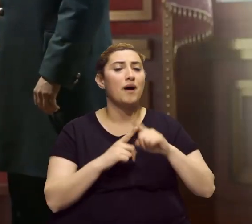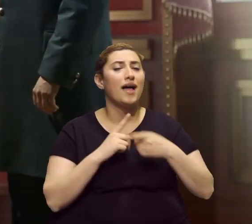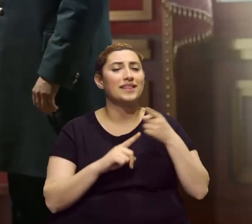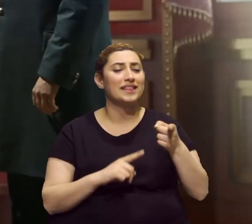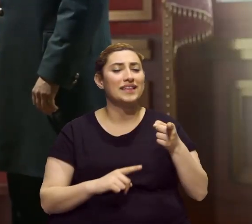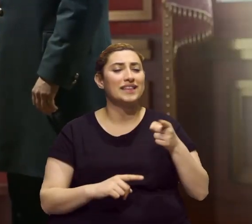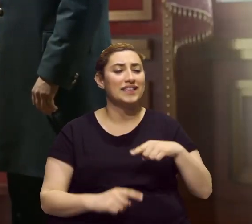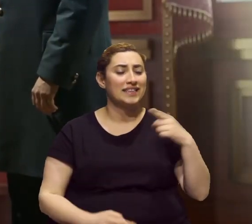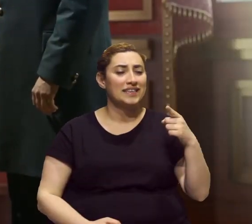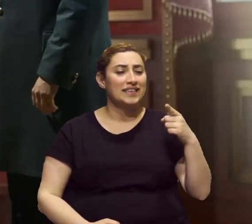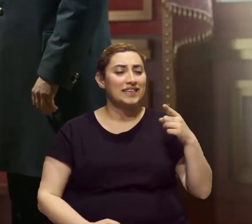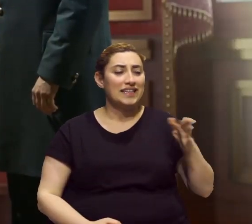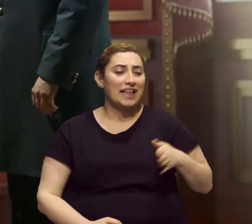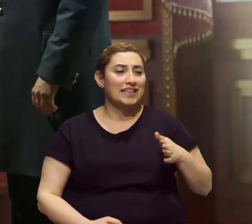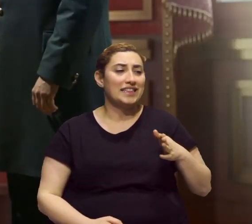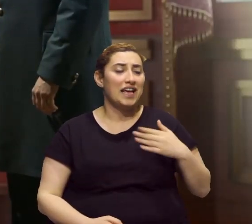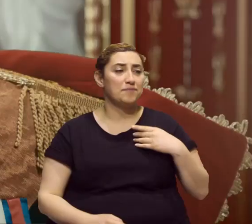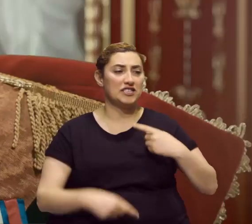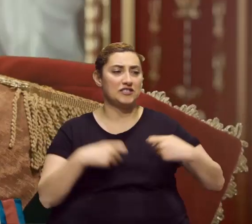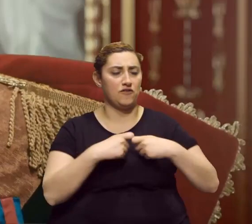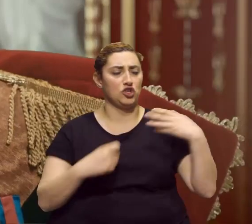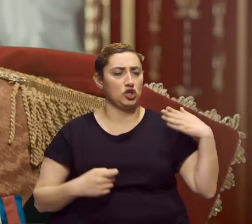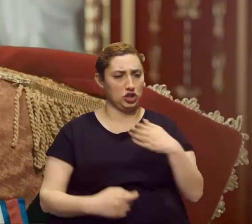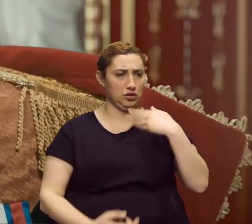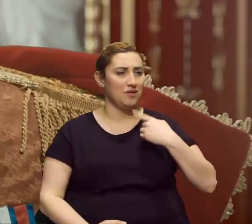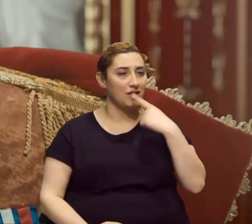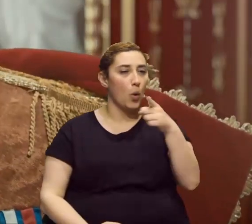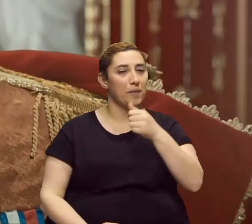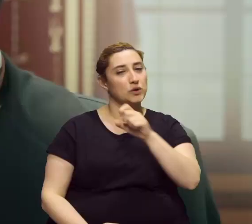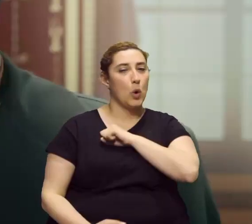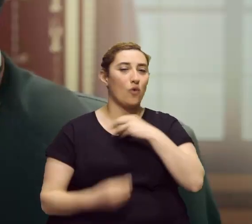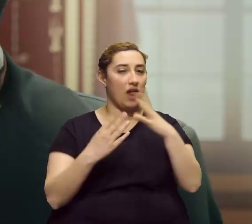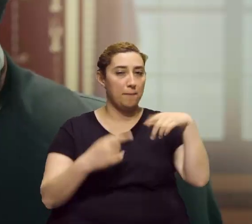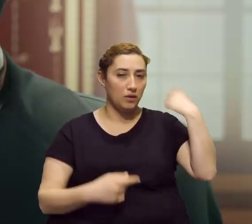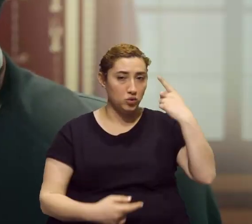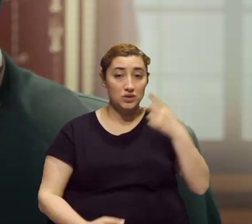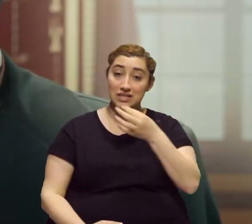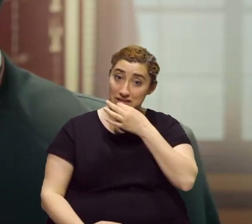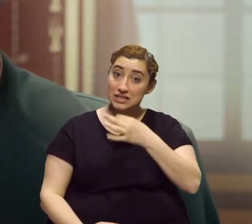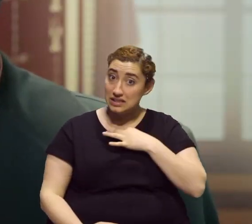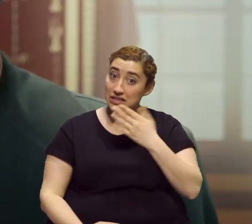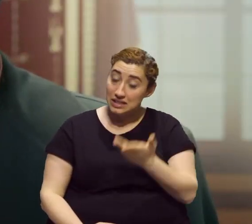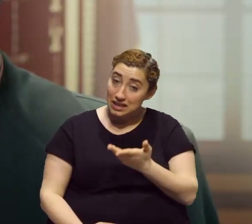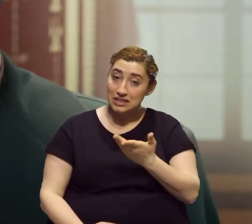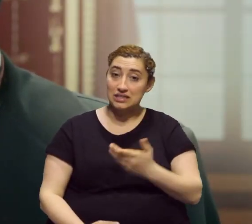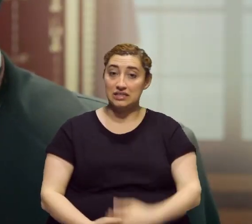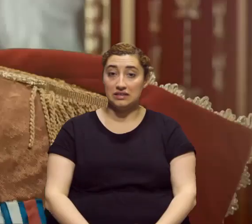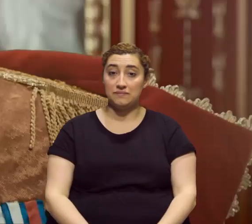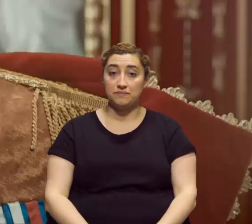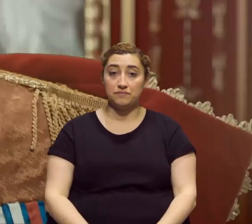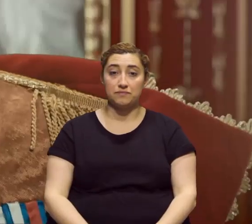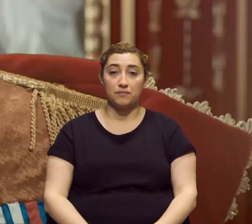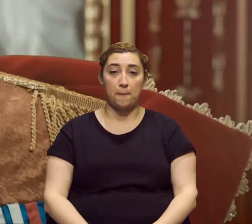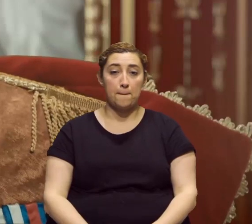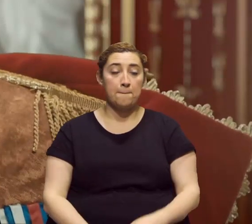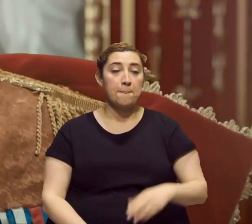yanında savaşa girmekle tehdit ederek caydırmayı düşünüyorsunuz. Müsaadeniz olursa mı majesteleri?